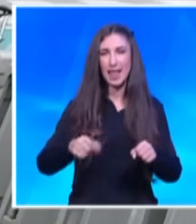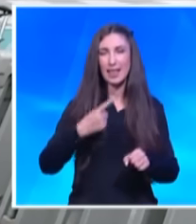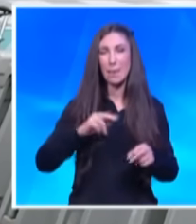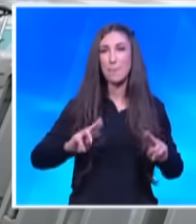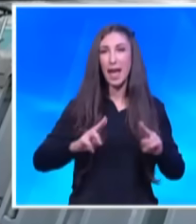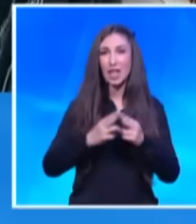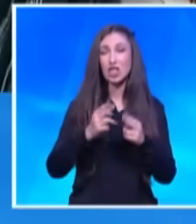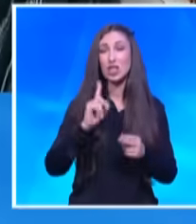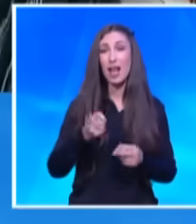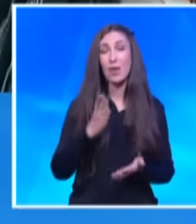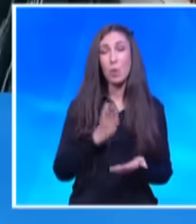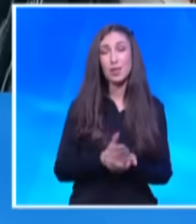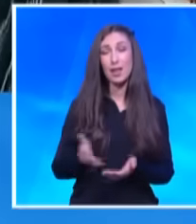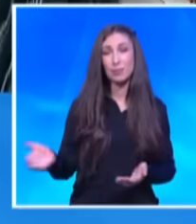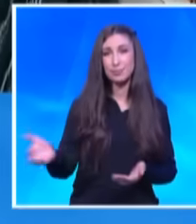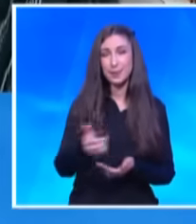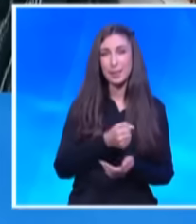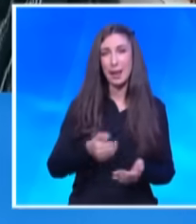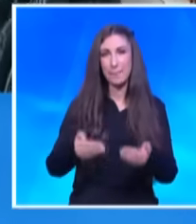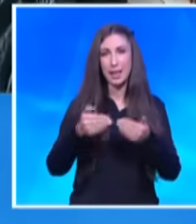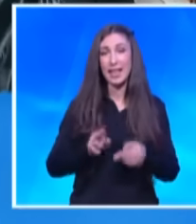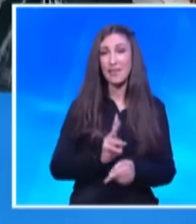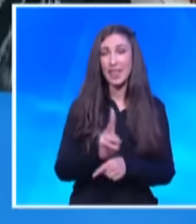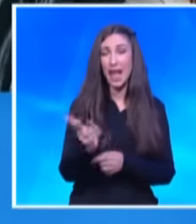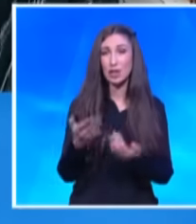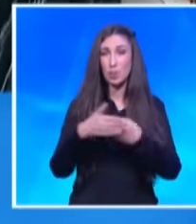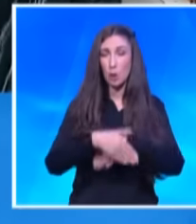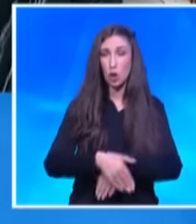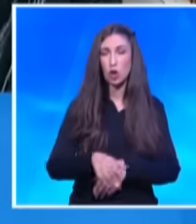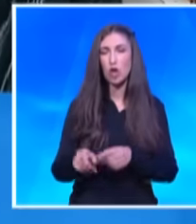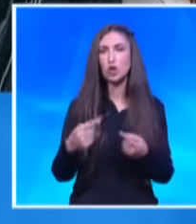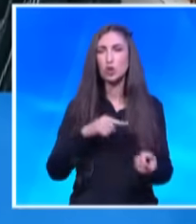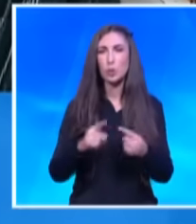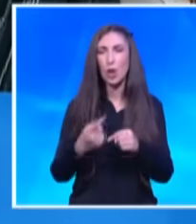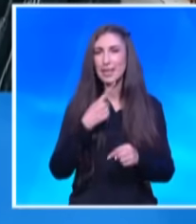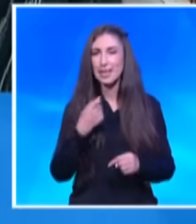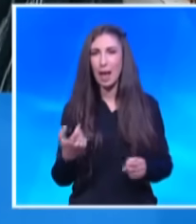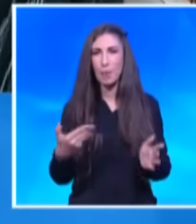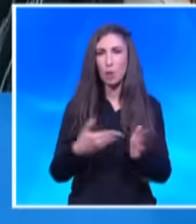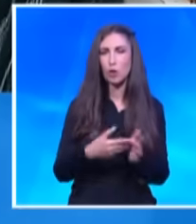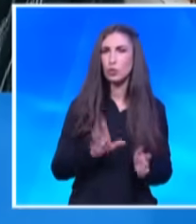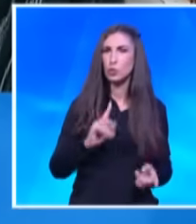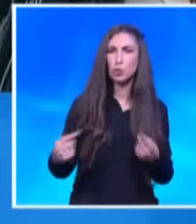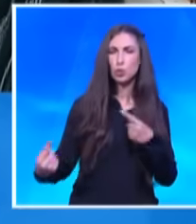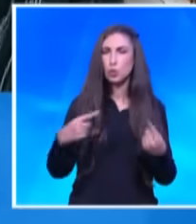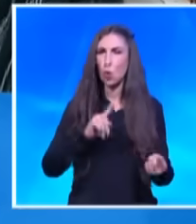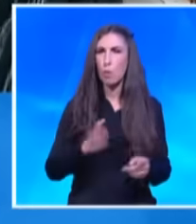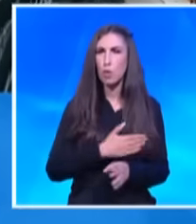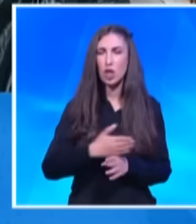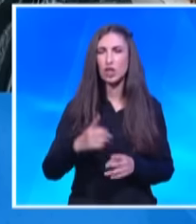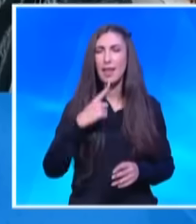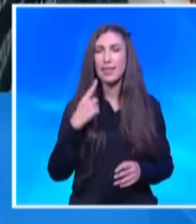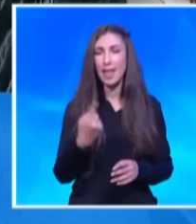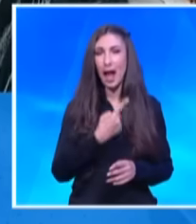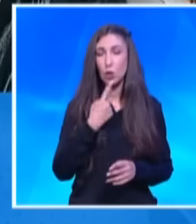ще трябва за последно да си ги приберат преди полунощ. Спорът за и против беше ожесточен и продължи повече от година.